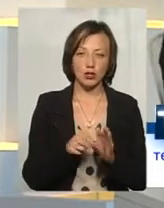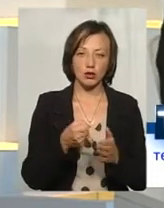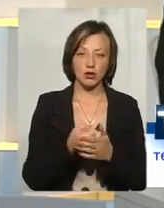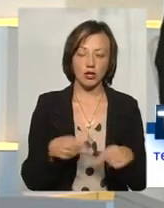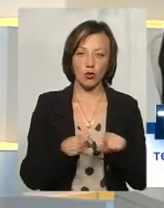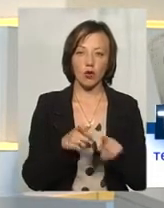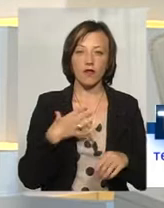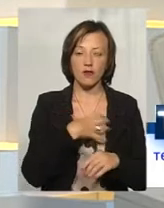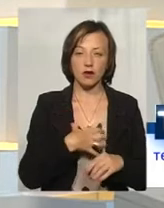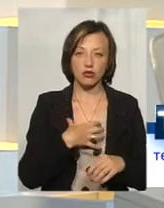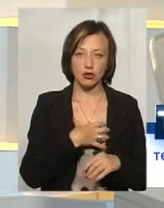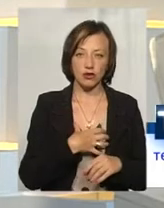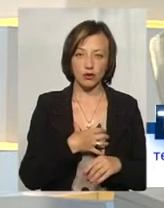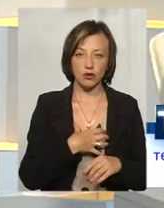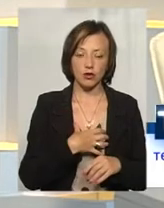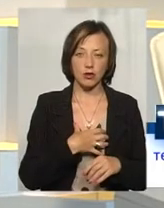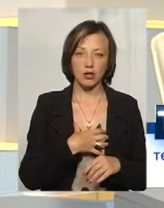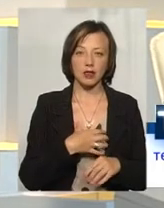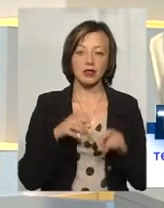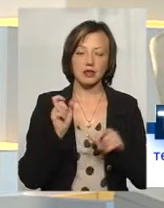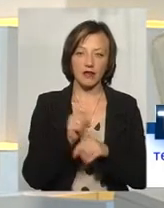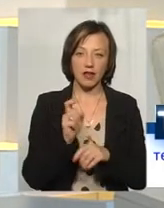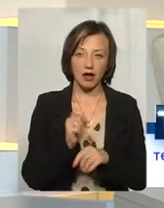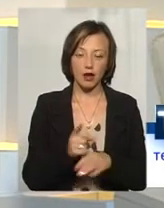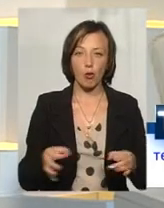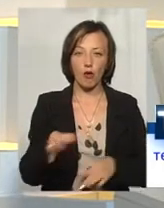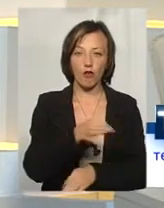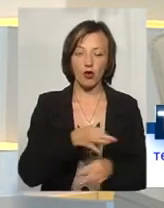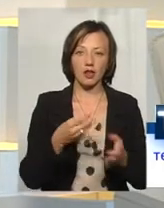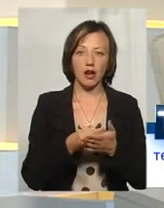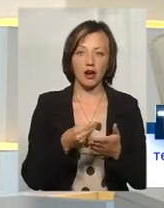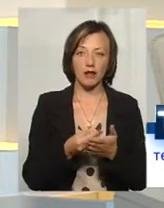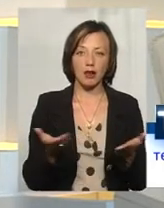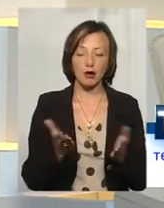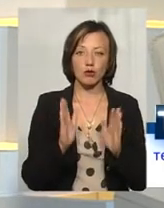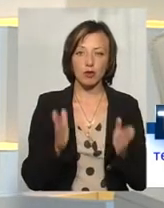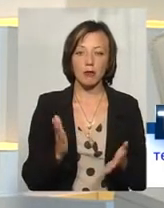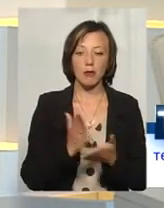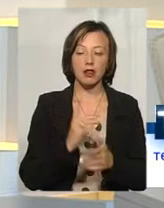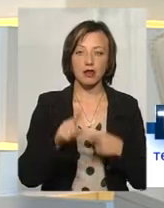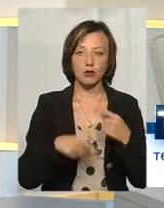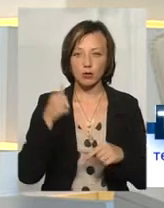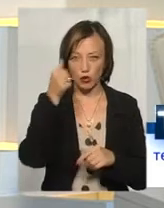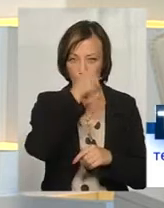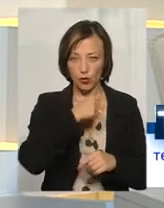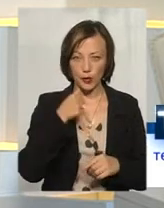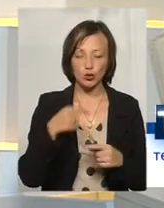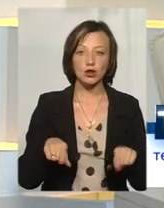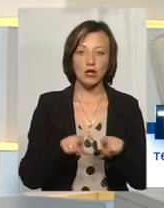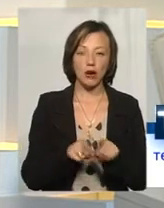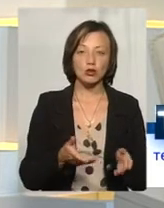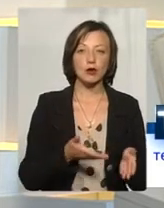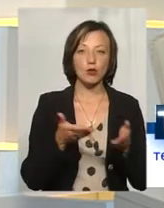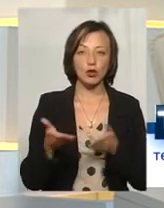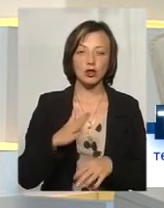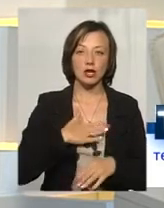до такої важливої місії, завдання, як обговорення тарифів, які ми будемо мати наступного року. А також я